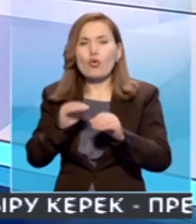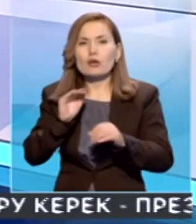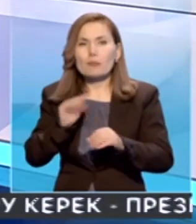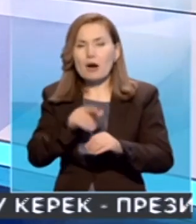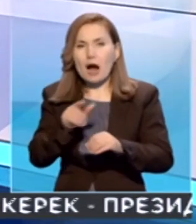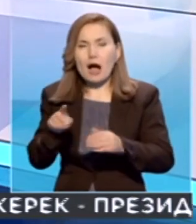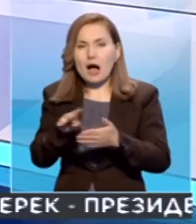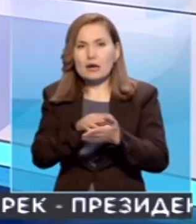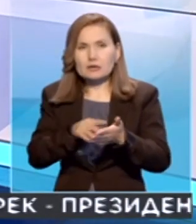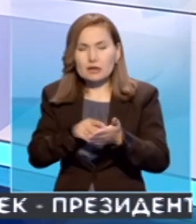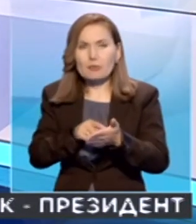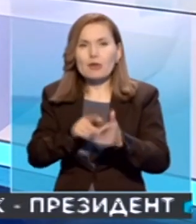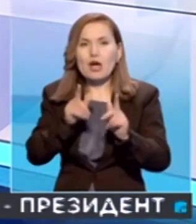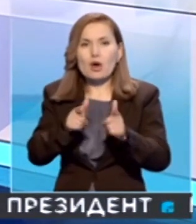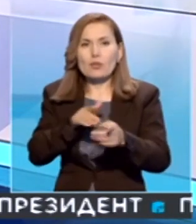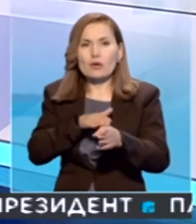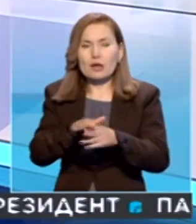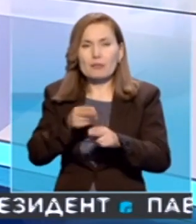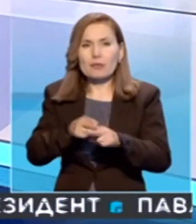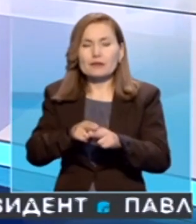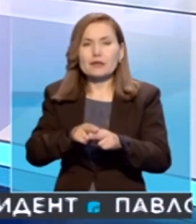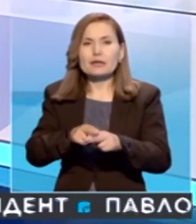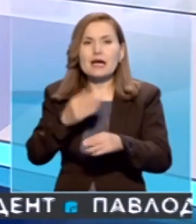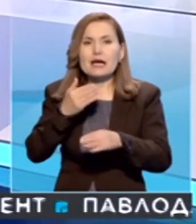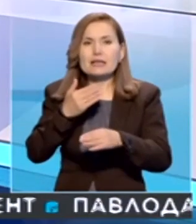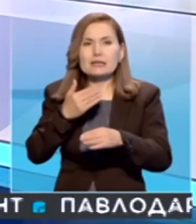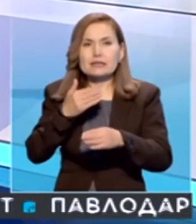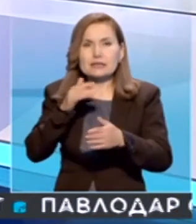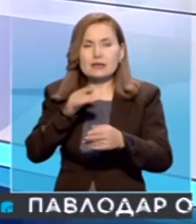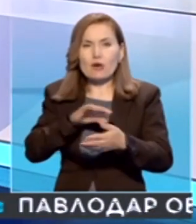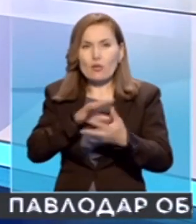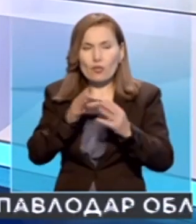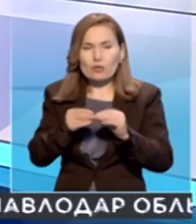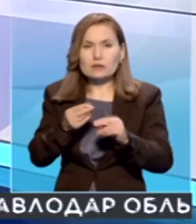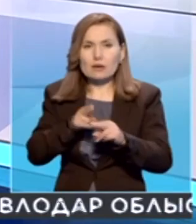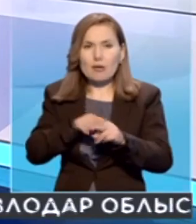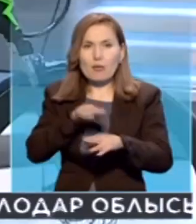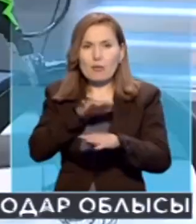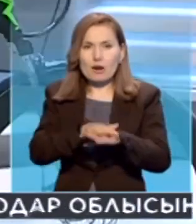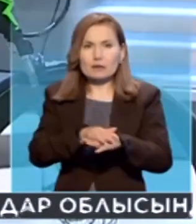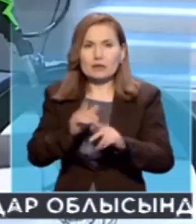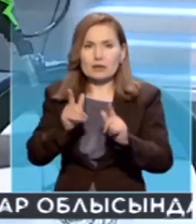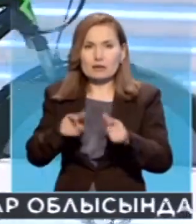мақұлданған. Ең көп өтінішті әзірге Центр Кредит банкі қабылдап, несие беруге келісім берген.